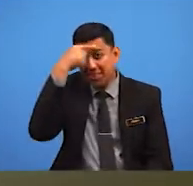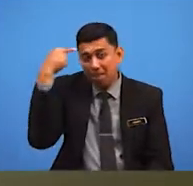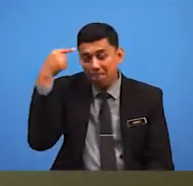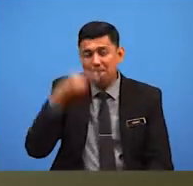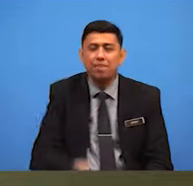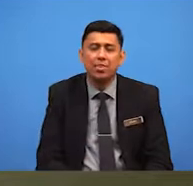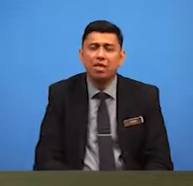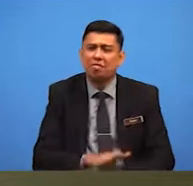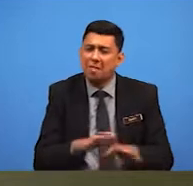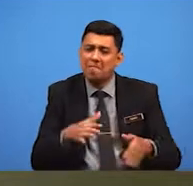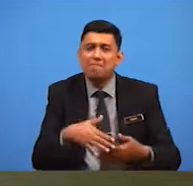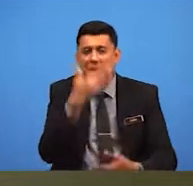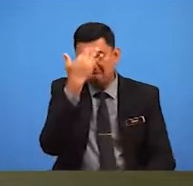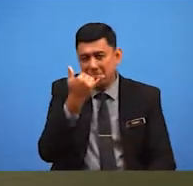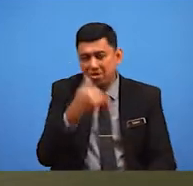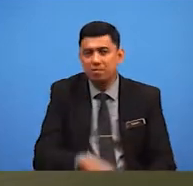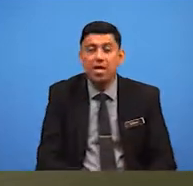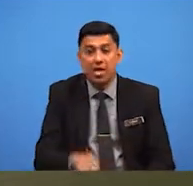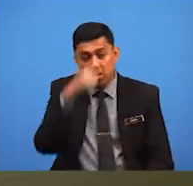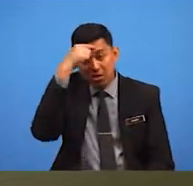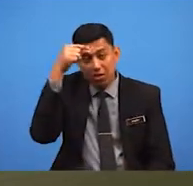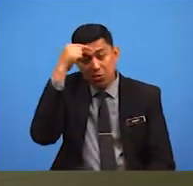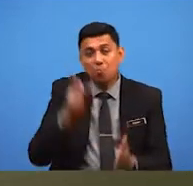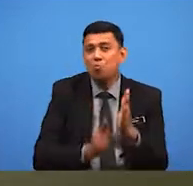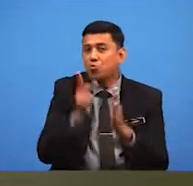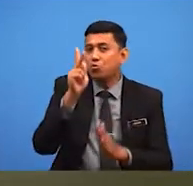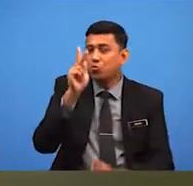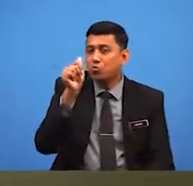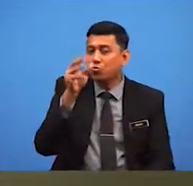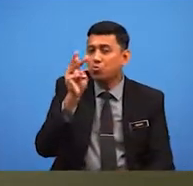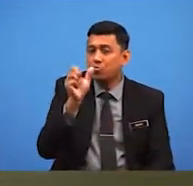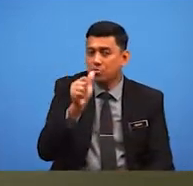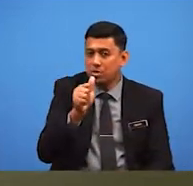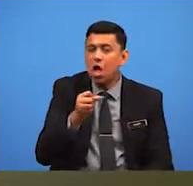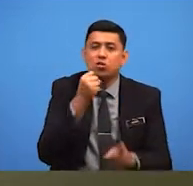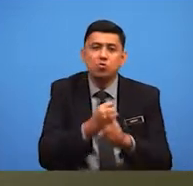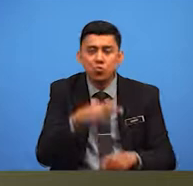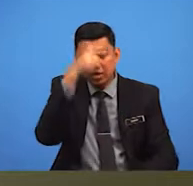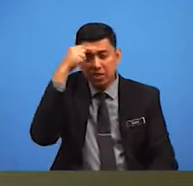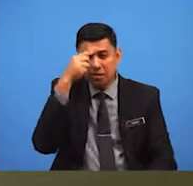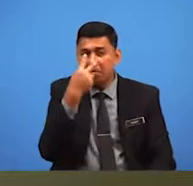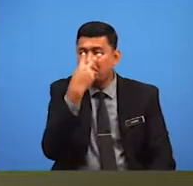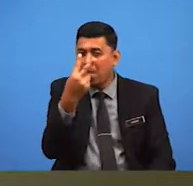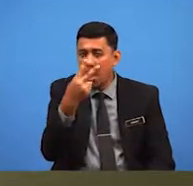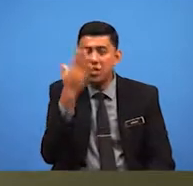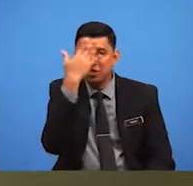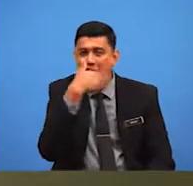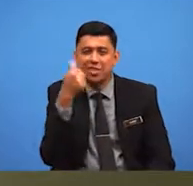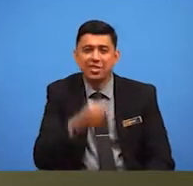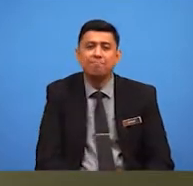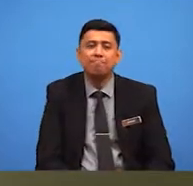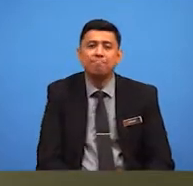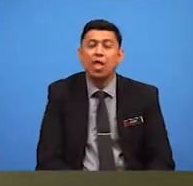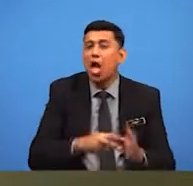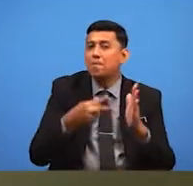Tidak mengapalah, Fiza. Hitam-hitam pucuk kawa. Sungguh hitam dipandang lawa. Apakah